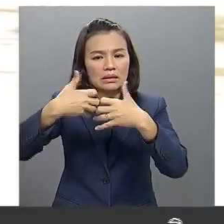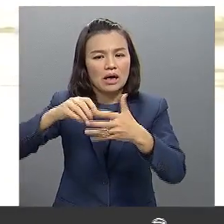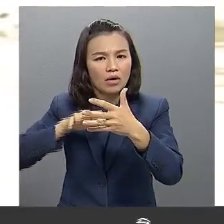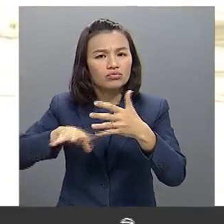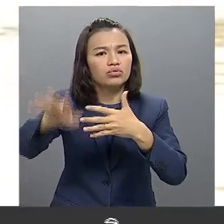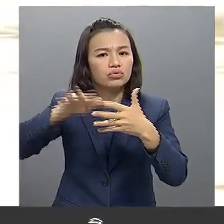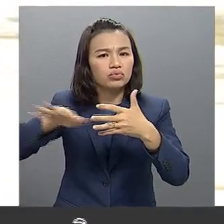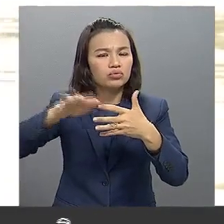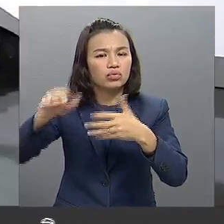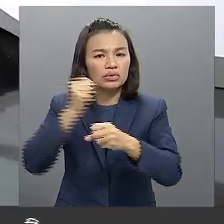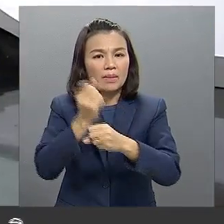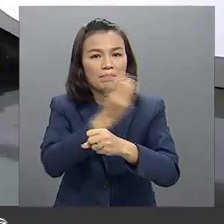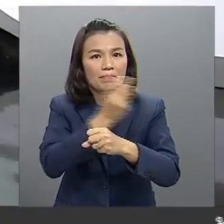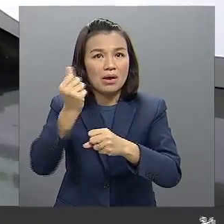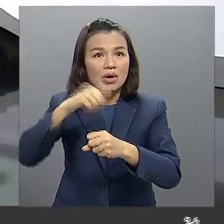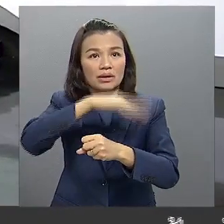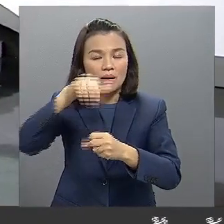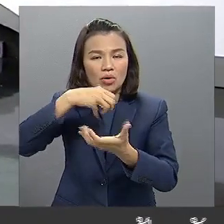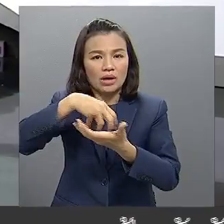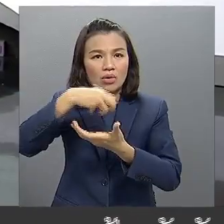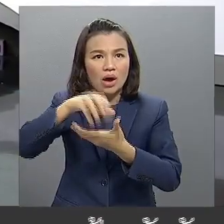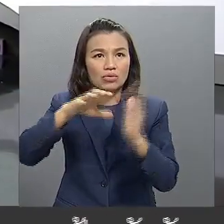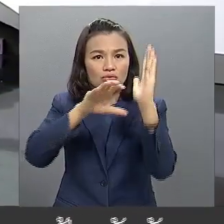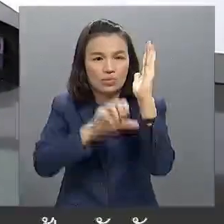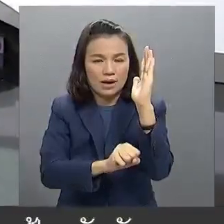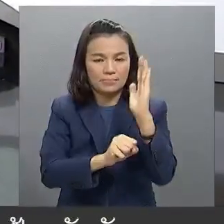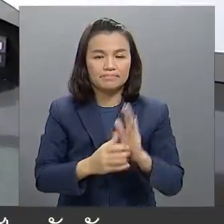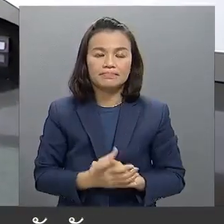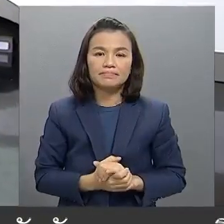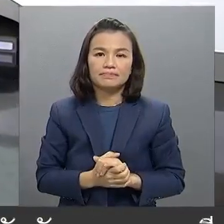และนี่ก็คือบรรยากาศทั้งหมดจากจังหวัดสุราษฎร์ธานีค่ะ คุณติเชียราค่ะ